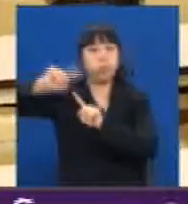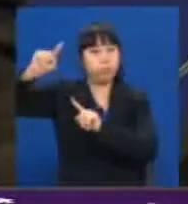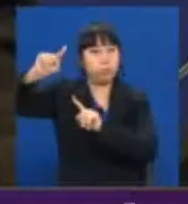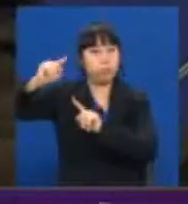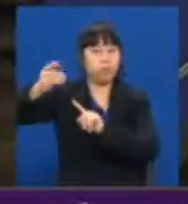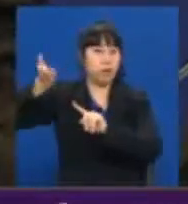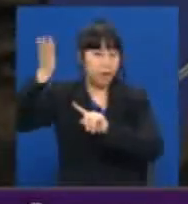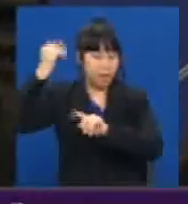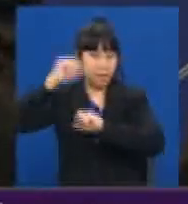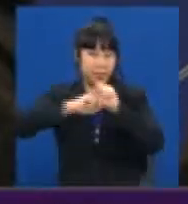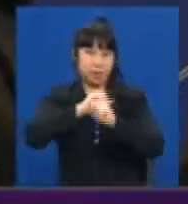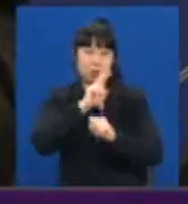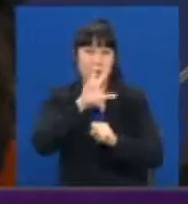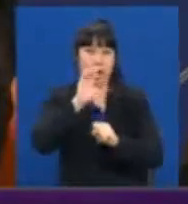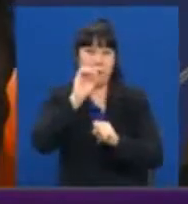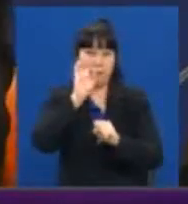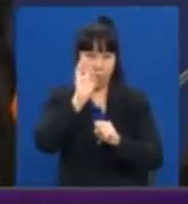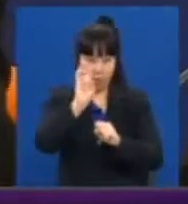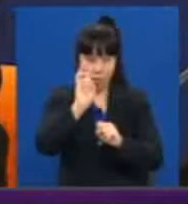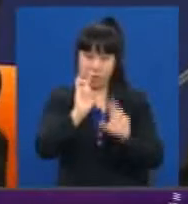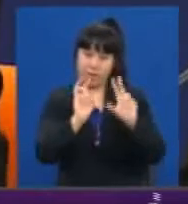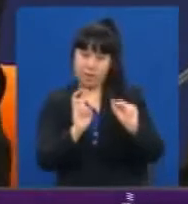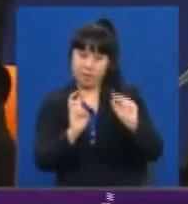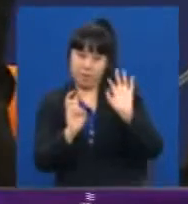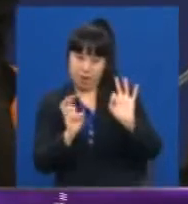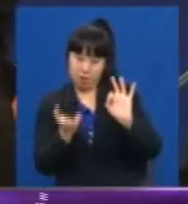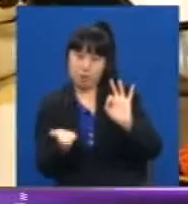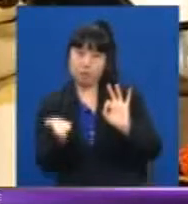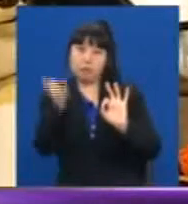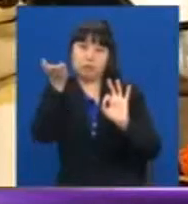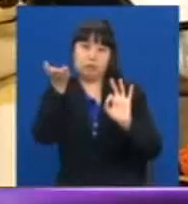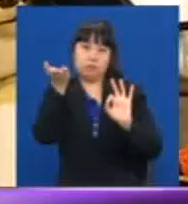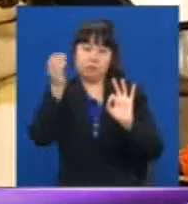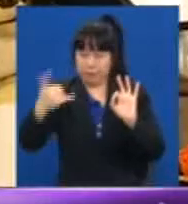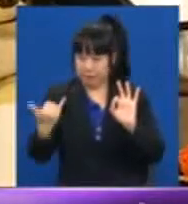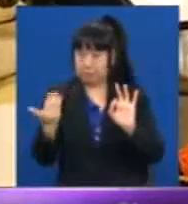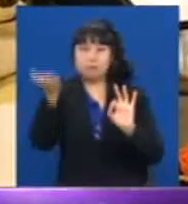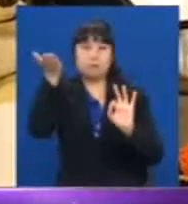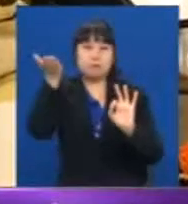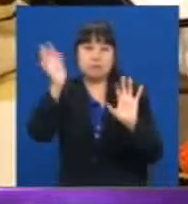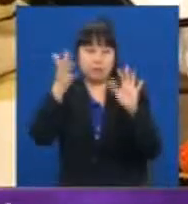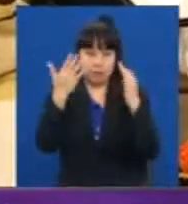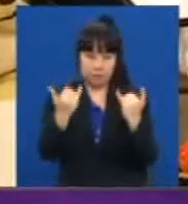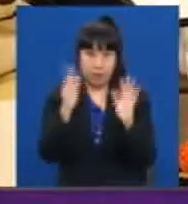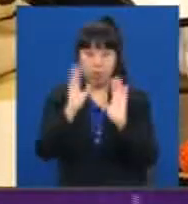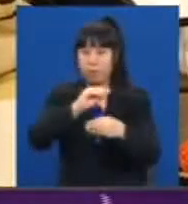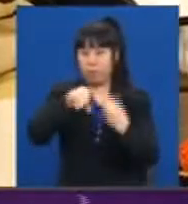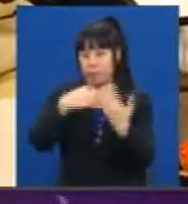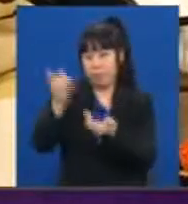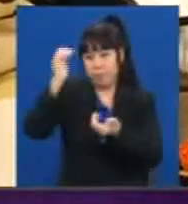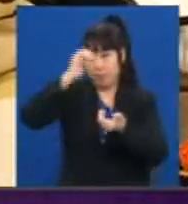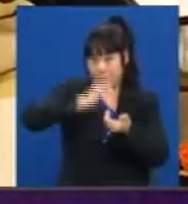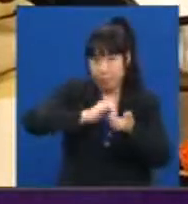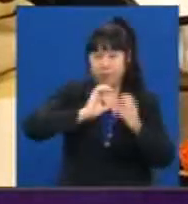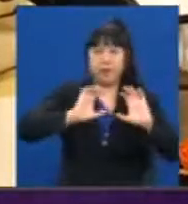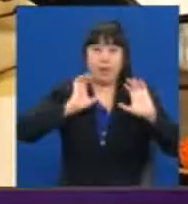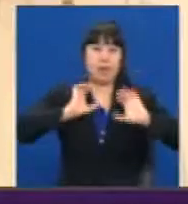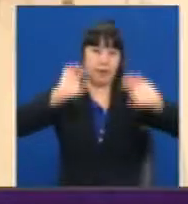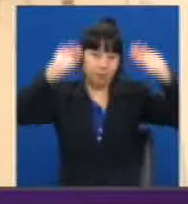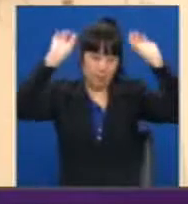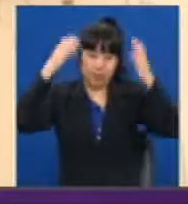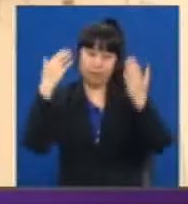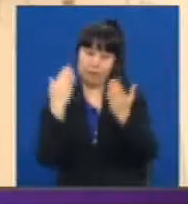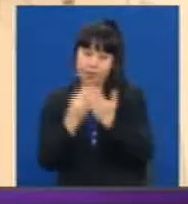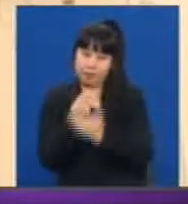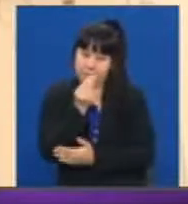ปี 2556ซึ่งอยู่ในระดับที่ 39โดยผู้ประกอบการที่ทำธุรกิจกับภาครัฐมีการจ่ายเงิน